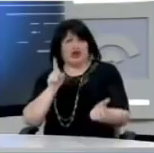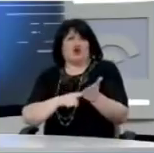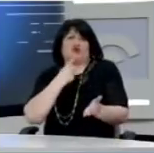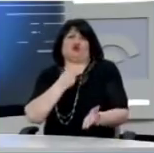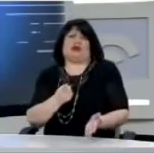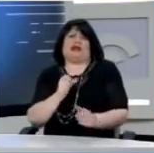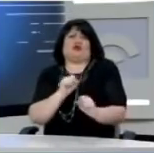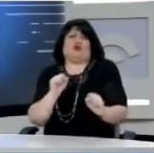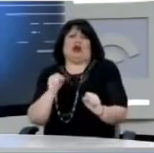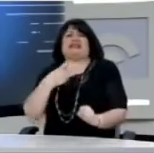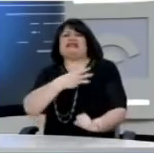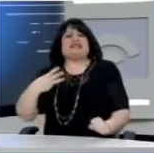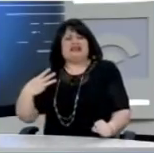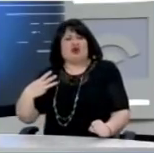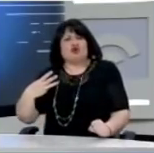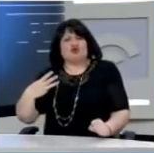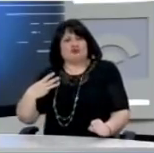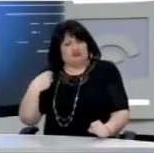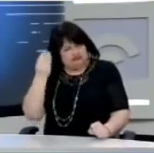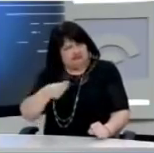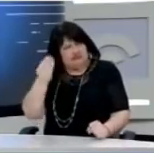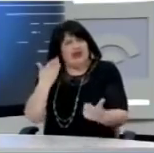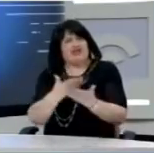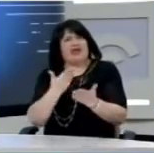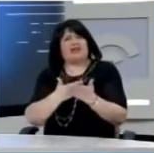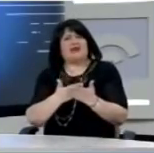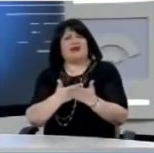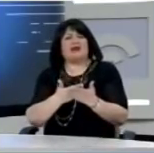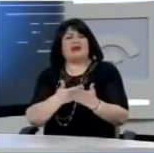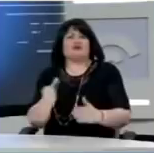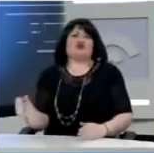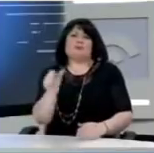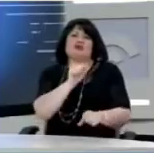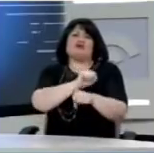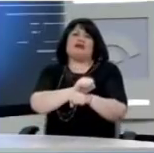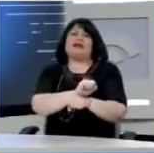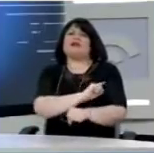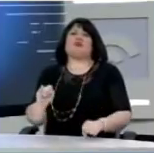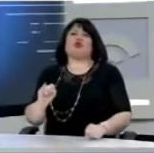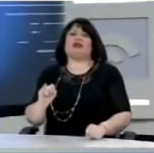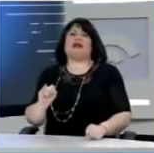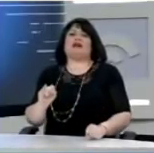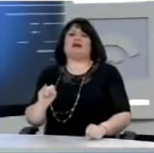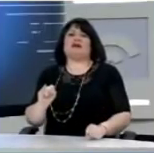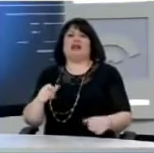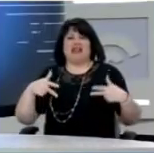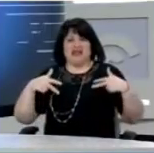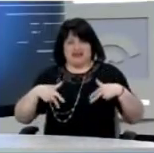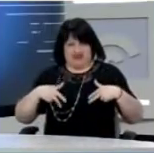νόμος, αλλά κάποια στιγμή δεν γύρισε και ποτέ στις φυλακές πίσω. Ήταν κυβέρνηση ο